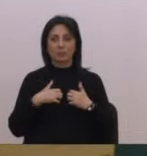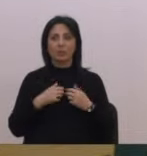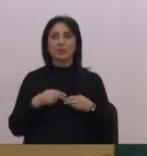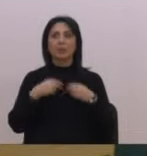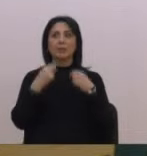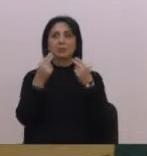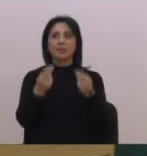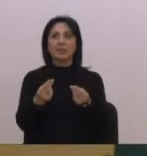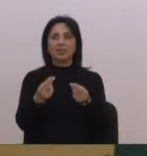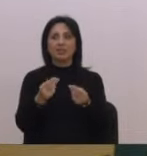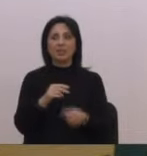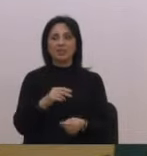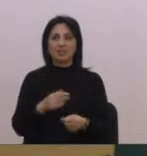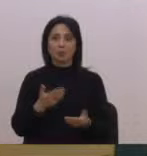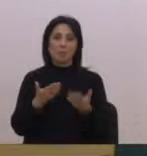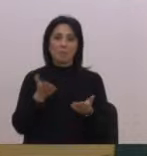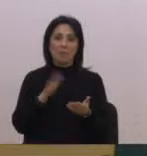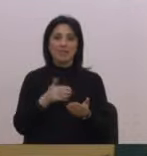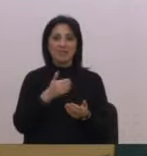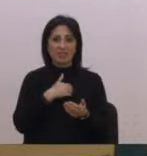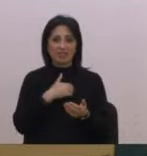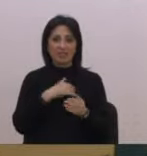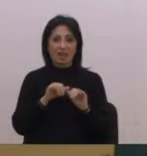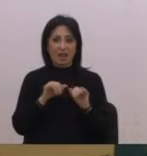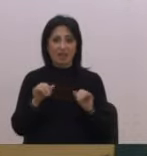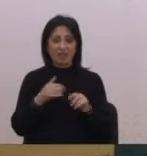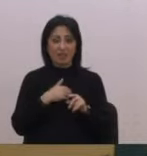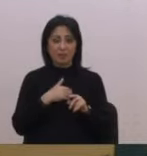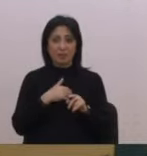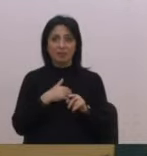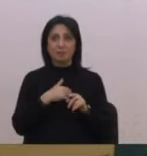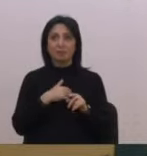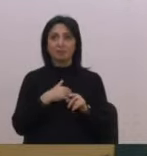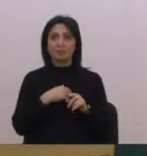Მიეცით თუმანდამაინც ასე გვინდა განვითარება